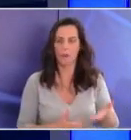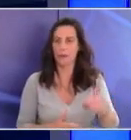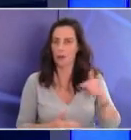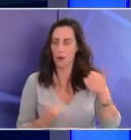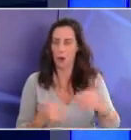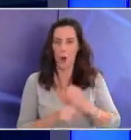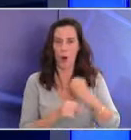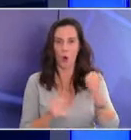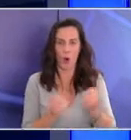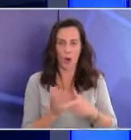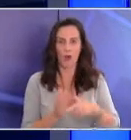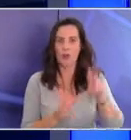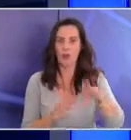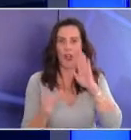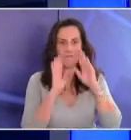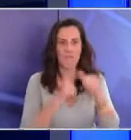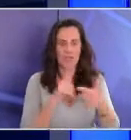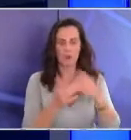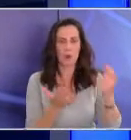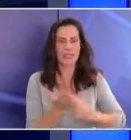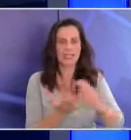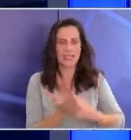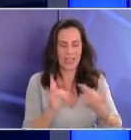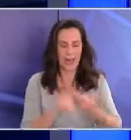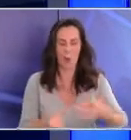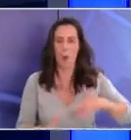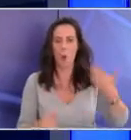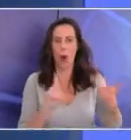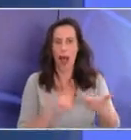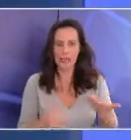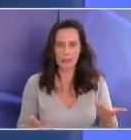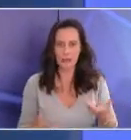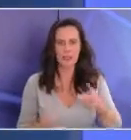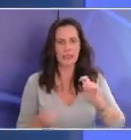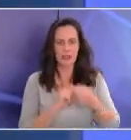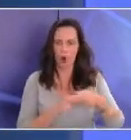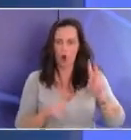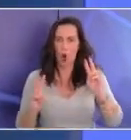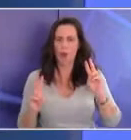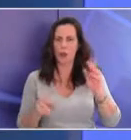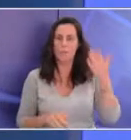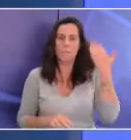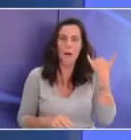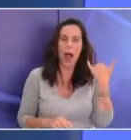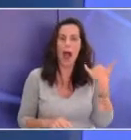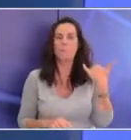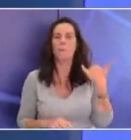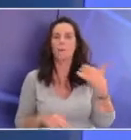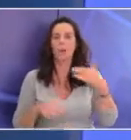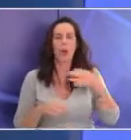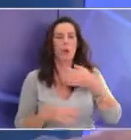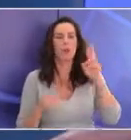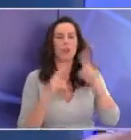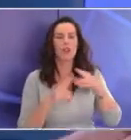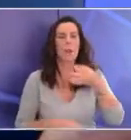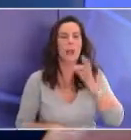כל נושא התקשורת התפתח. פייסבוק, אינסטגרם, וואטסאפים וכן הלאה. זה הפך להיות היום, פעם היו יושבים בבתי קפה,